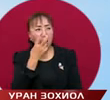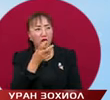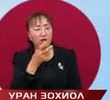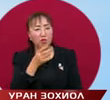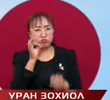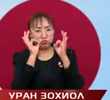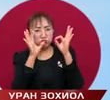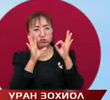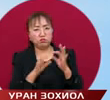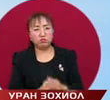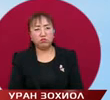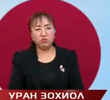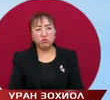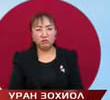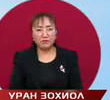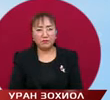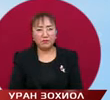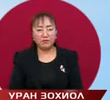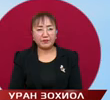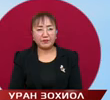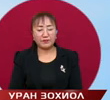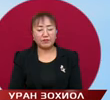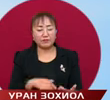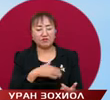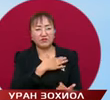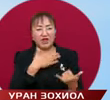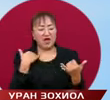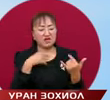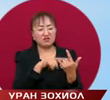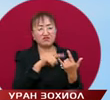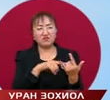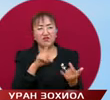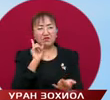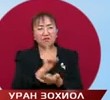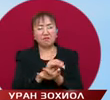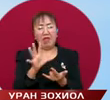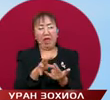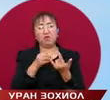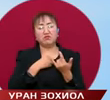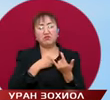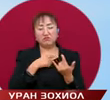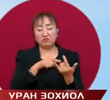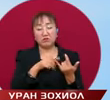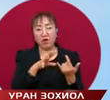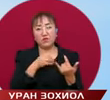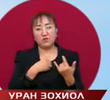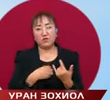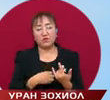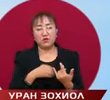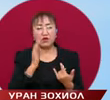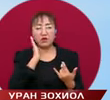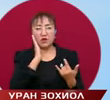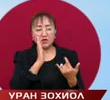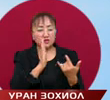дэмэл бүлтгэнэлдэв. Албаны хүн дийлж бор атыг маань авахаар боллоо. Ээж бор